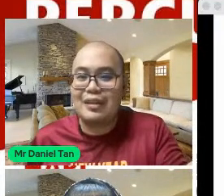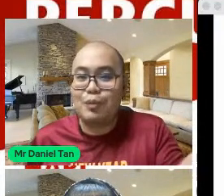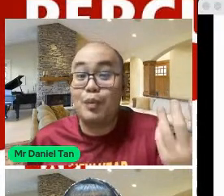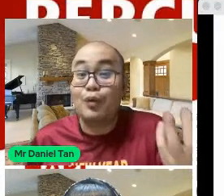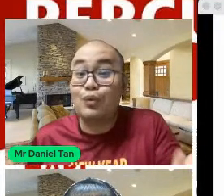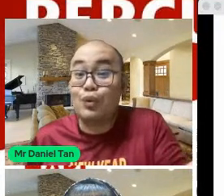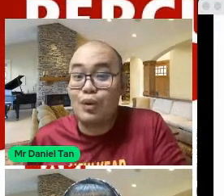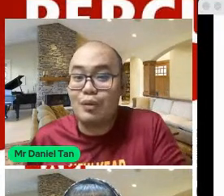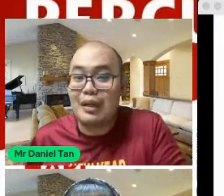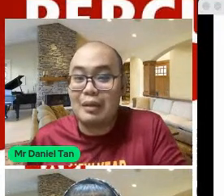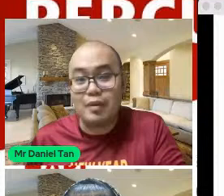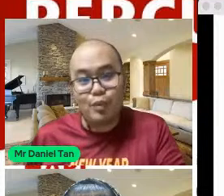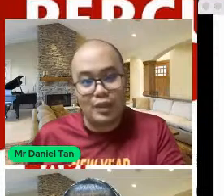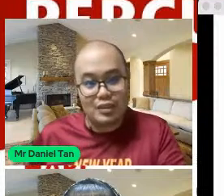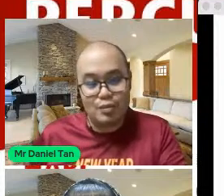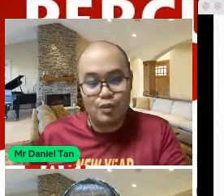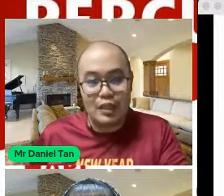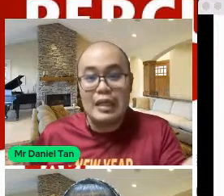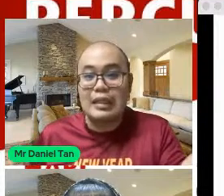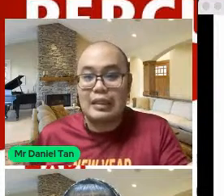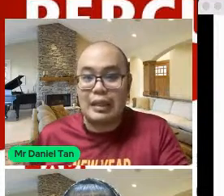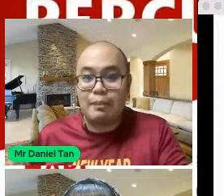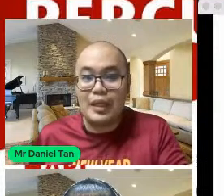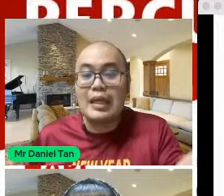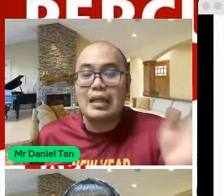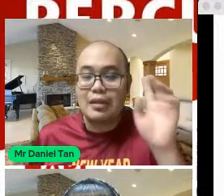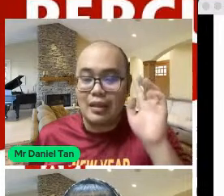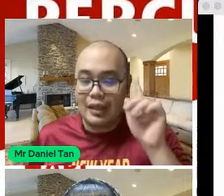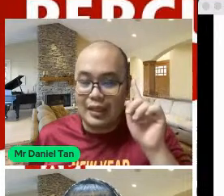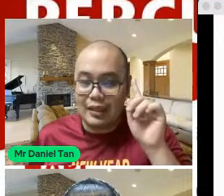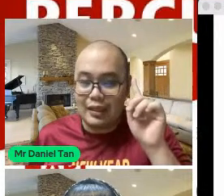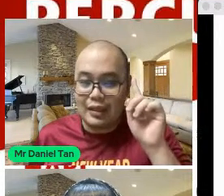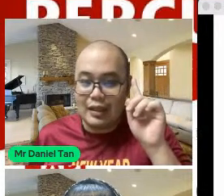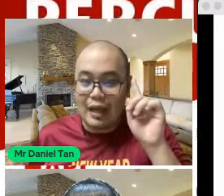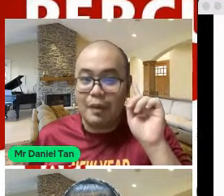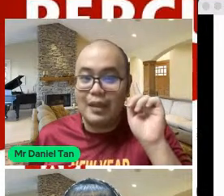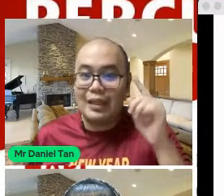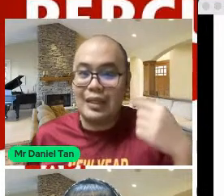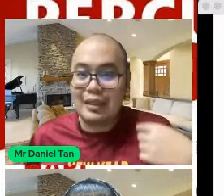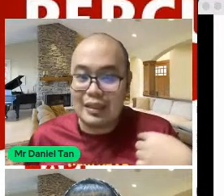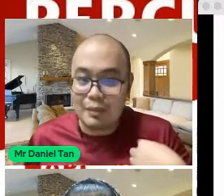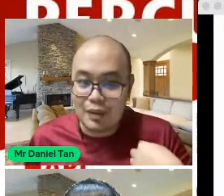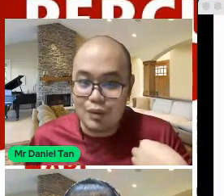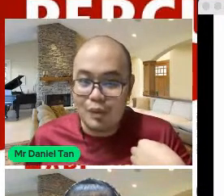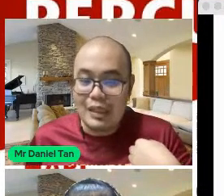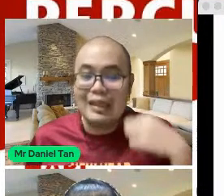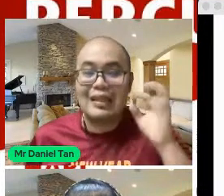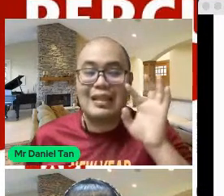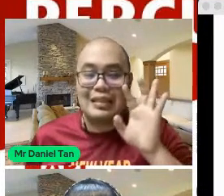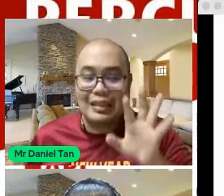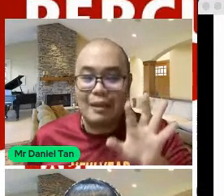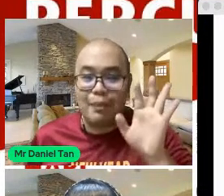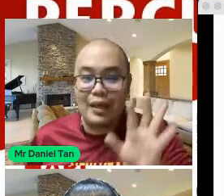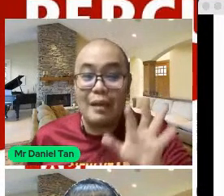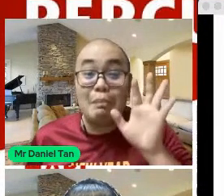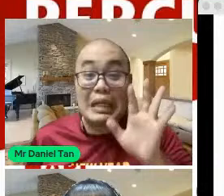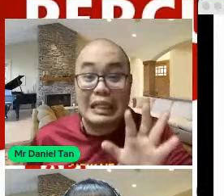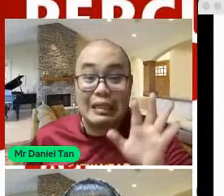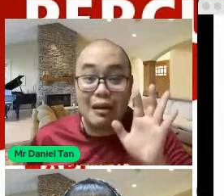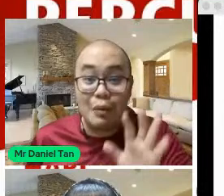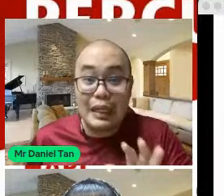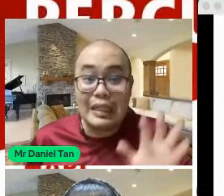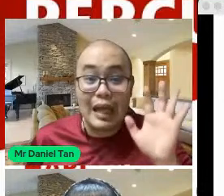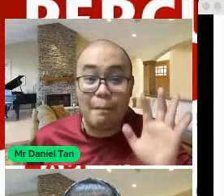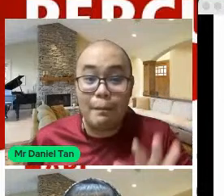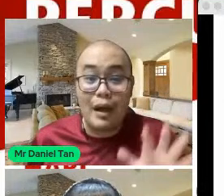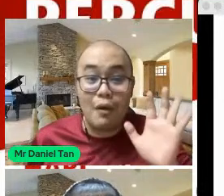negatif ataupun mengutuk orang yang berbuat tersebut tetapi ingat apabila niat kita betul kita tidak payah